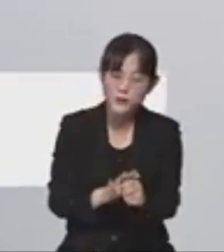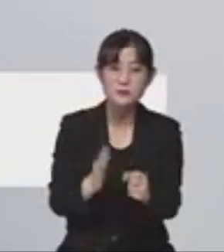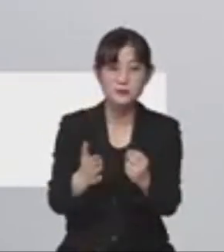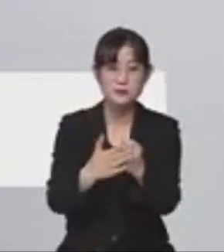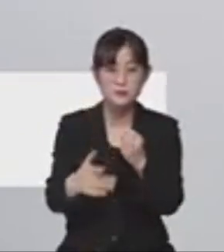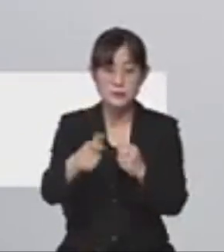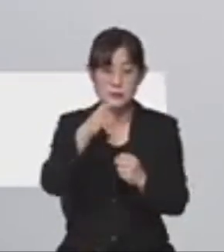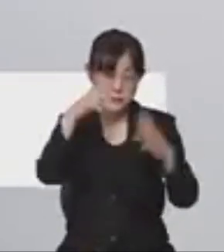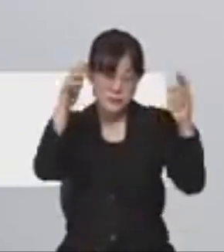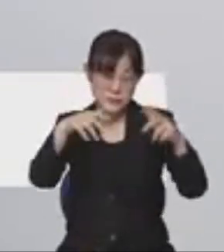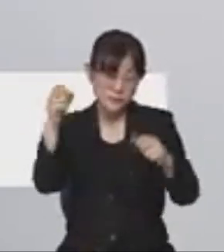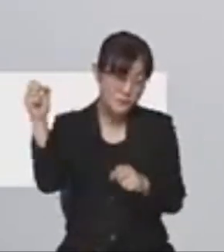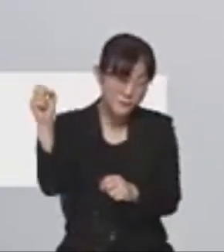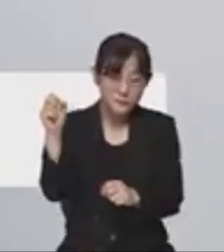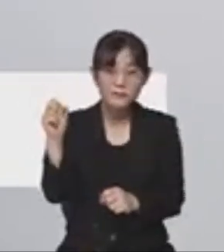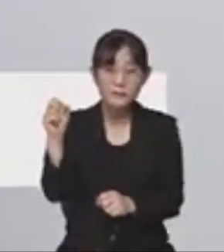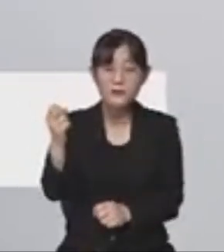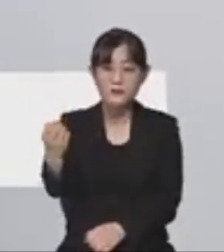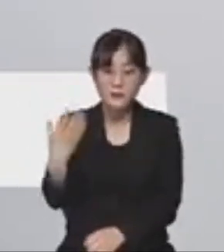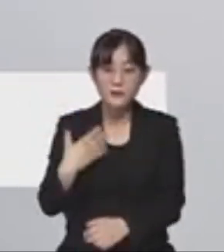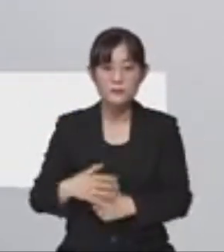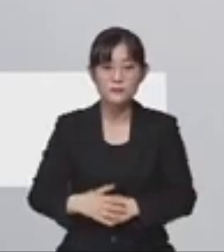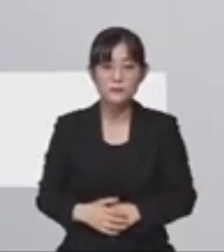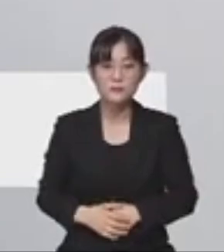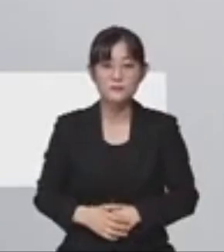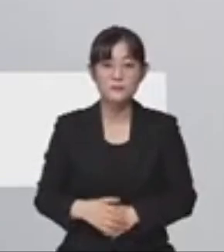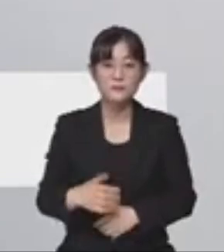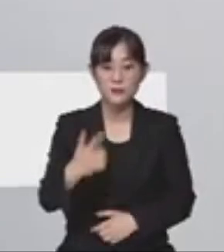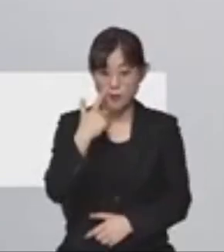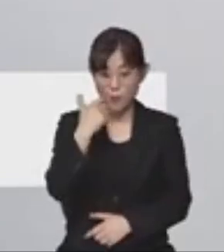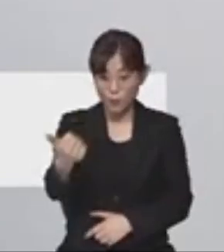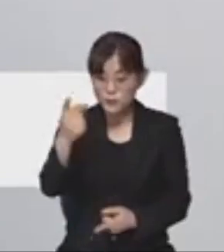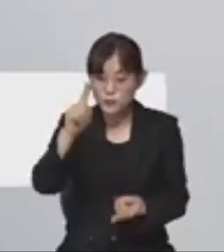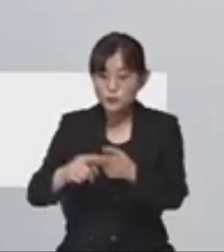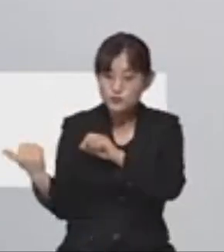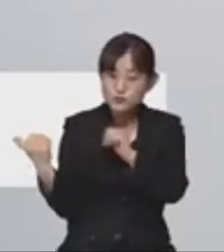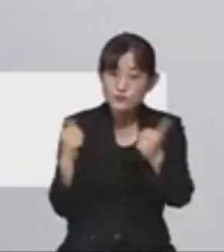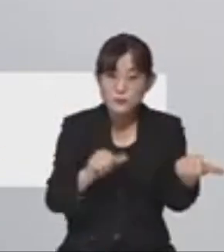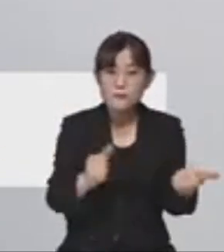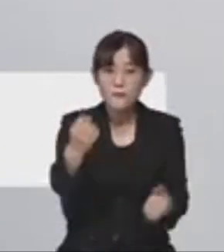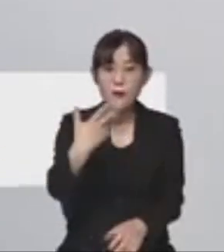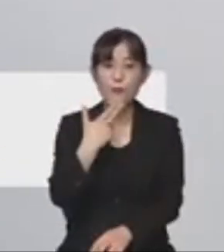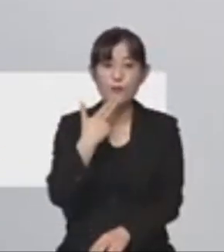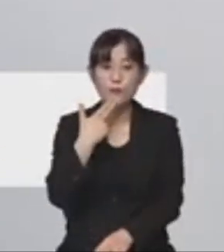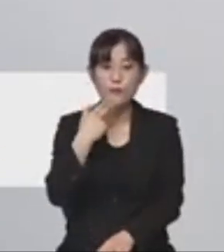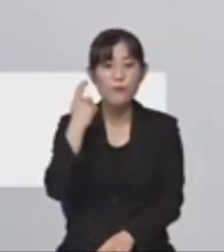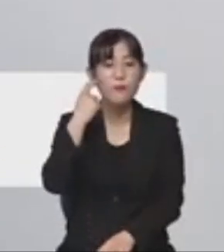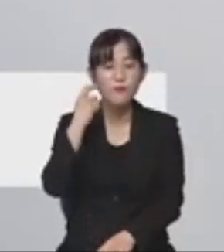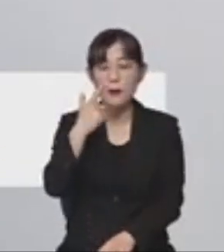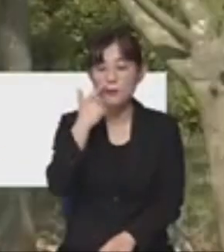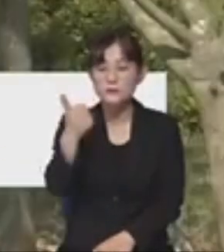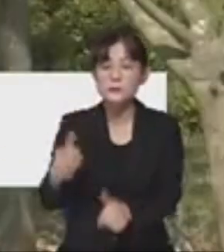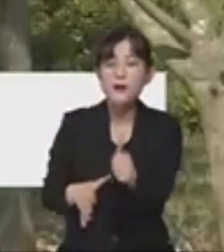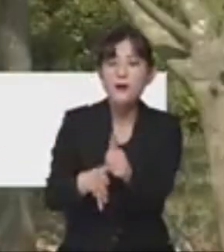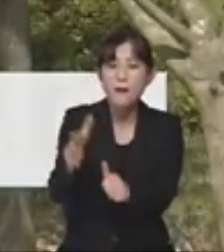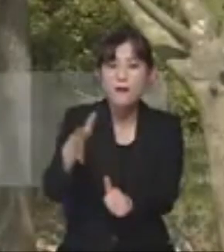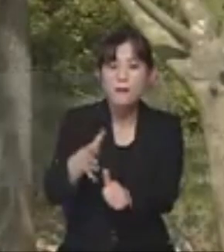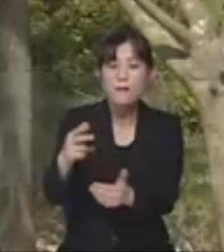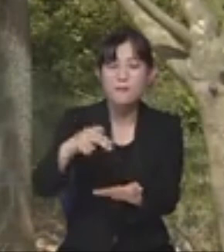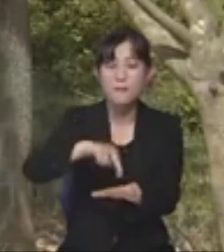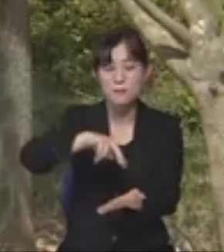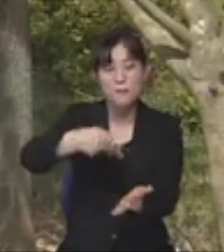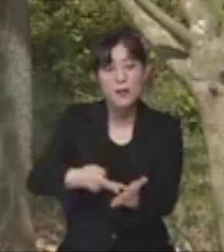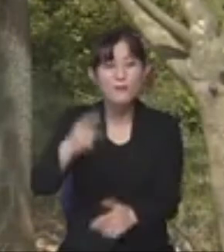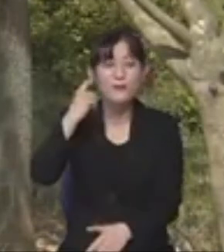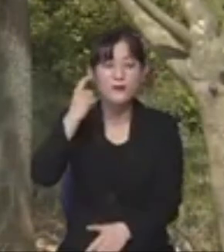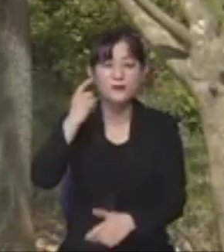이럴까. 우리는 왜 우리의 죽음은 누구도 이야기해 주지 않지. 왜 우리는 가해자가 아닌데 가해자이지.